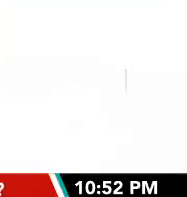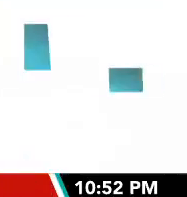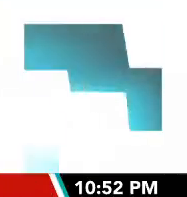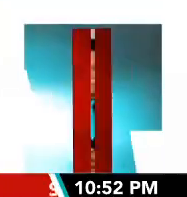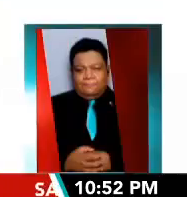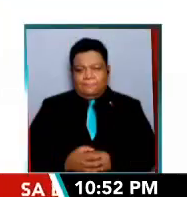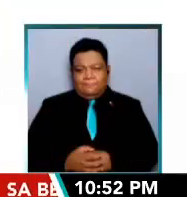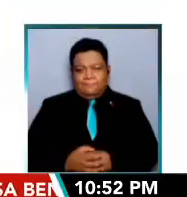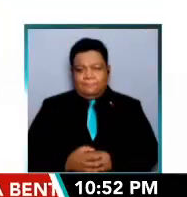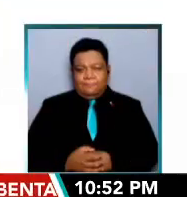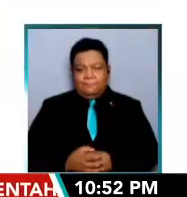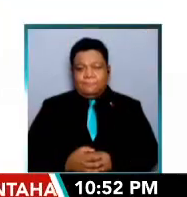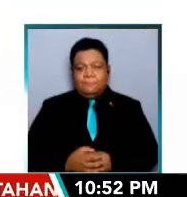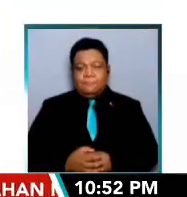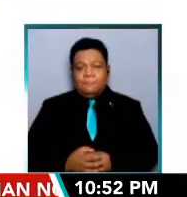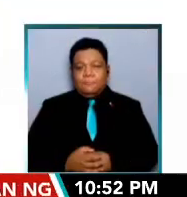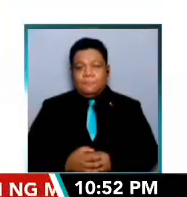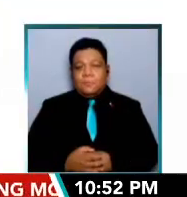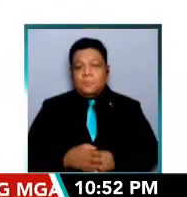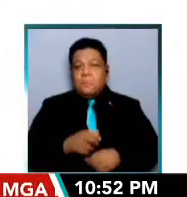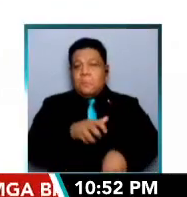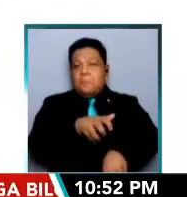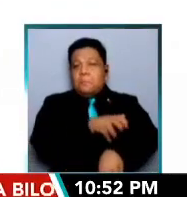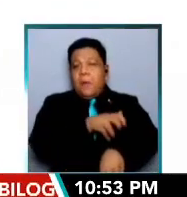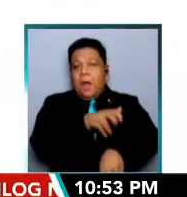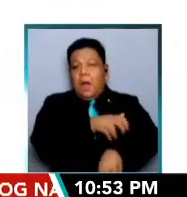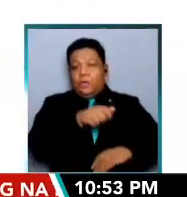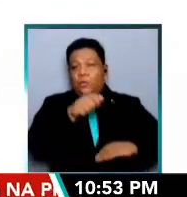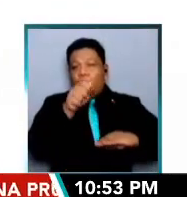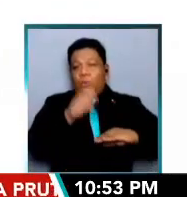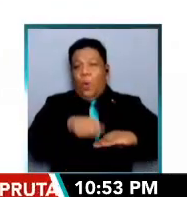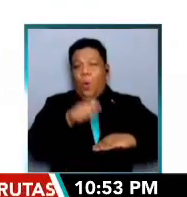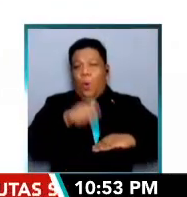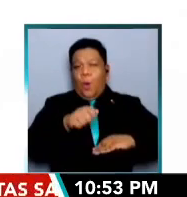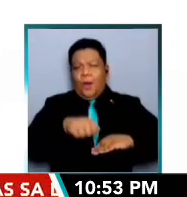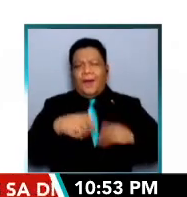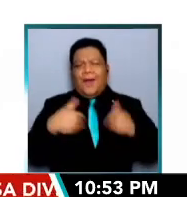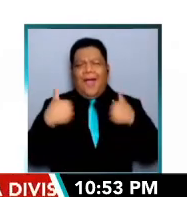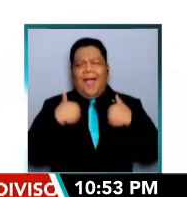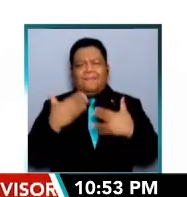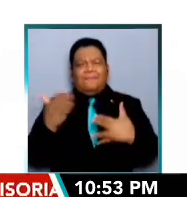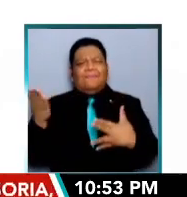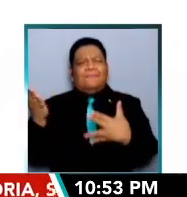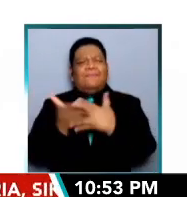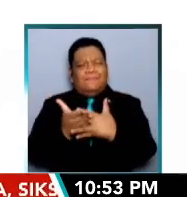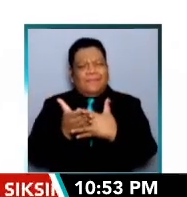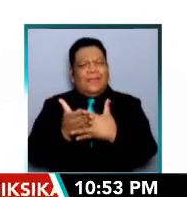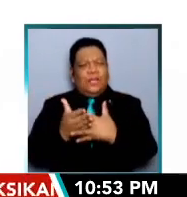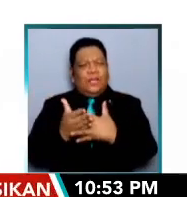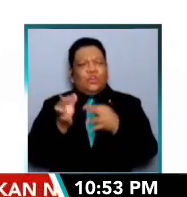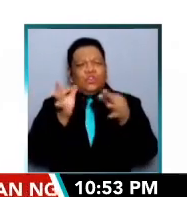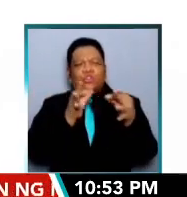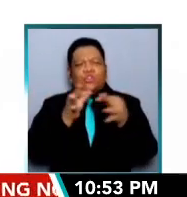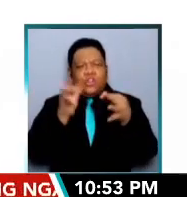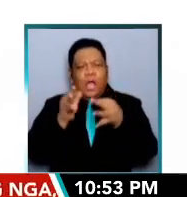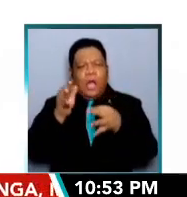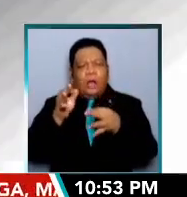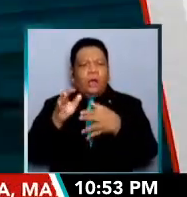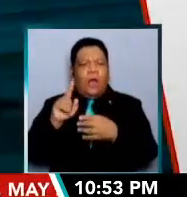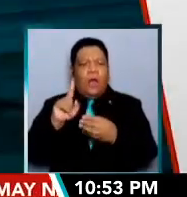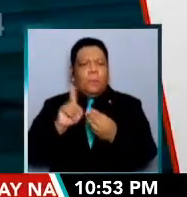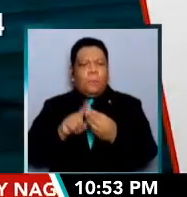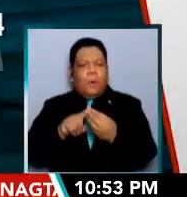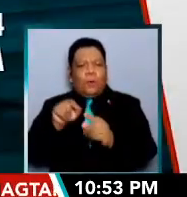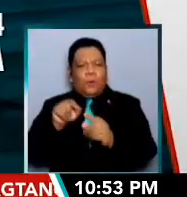Ibinasura ng Makati Regional Trial Court ang drug case laban sa self-confessed drug dealer na si Kerwin Espinosa at kanyang mga kasama.